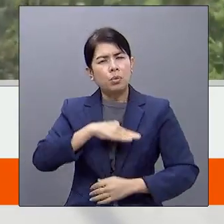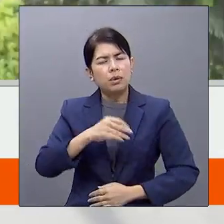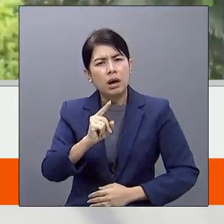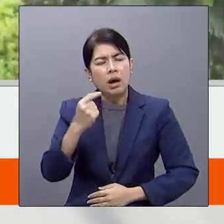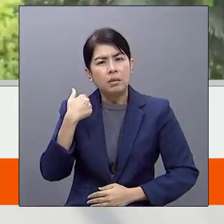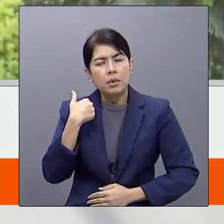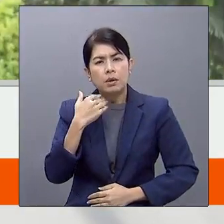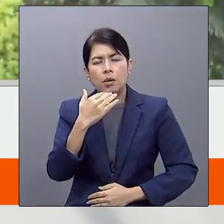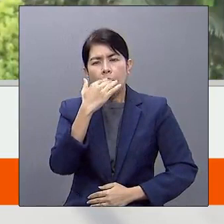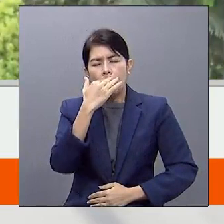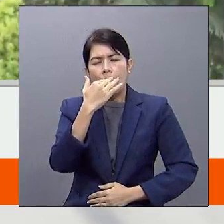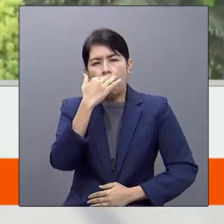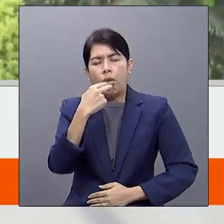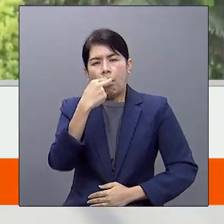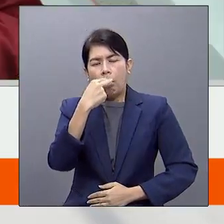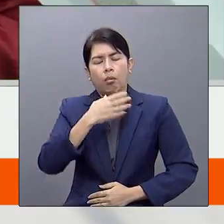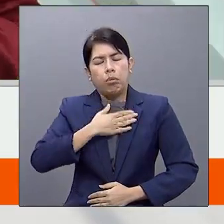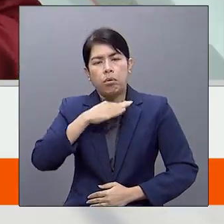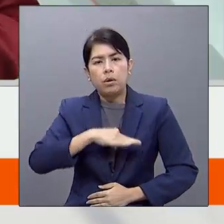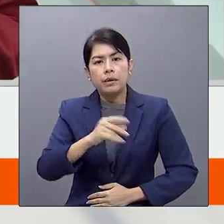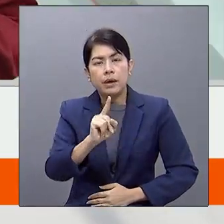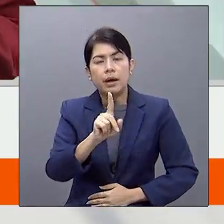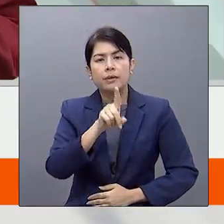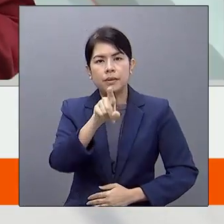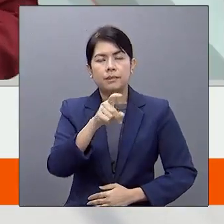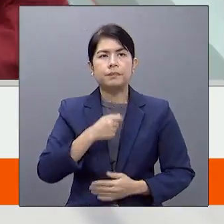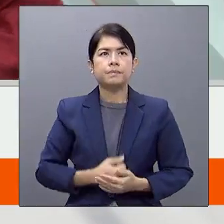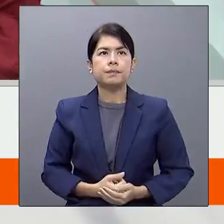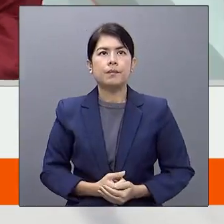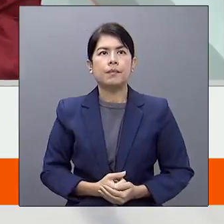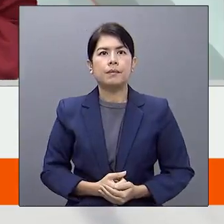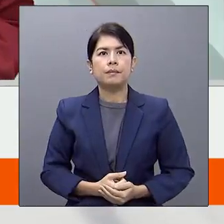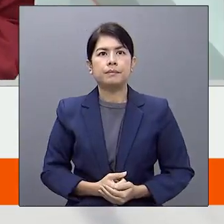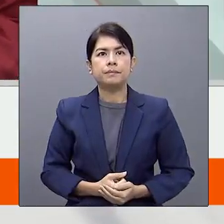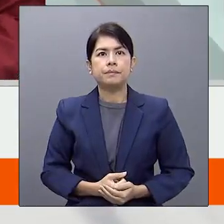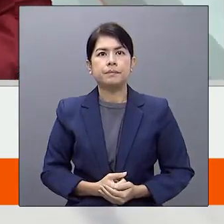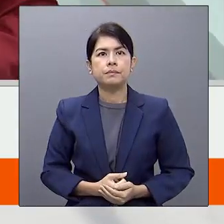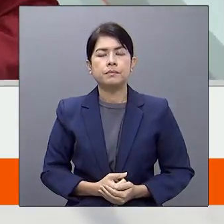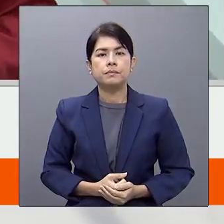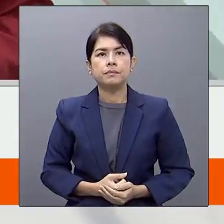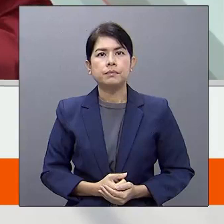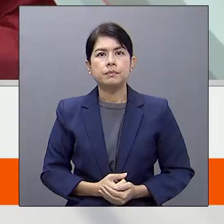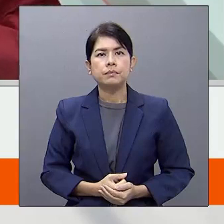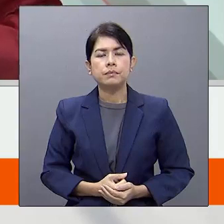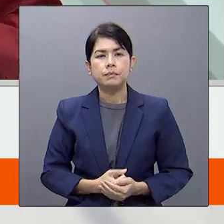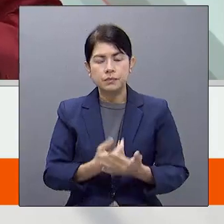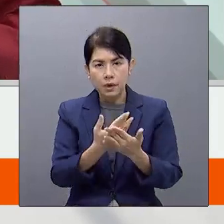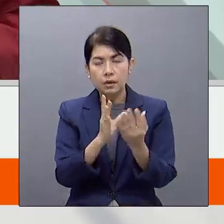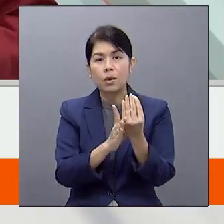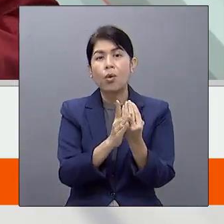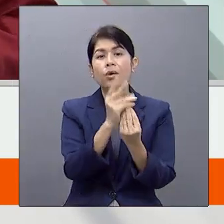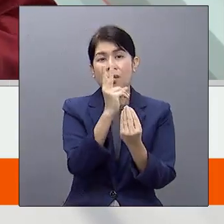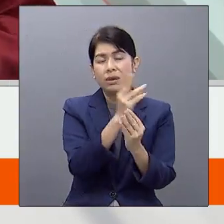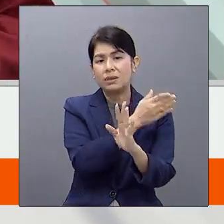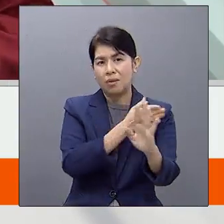หมกับสภาพที่มันเกิดขึ้นต่อเนื่องกันมาหลายวันแล้วแบบนี้นะคะ ครับคือในช่วง2 อาทิตย์มานี้นะครับ